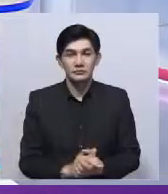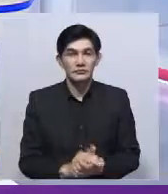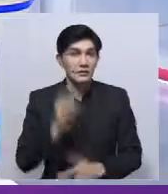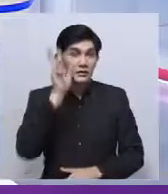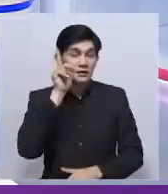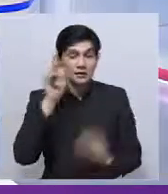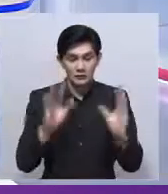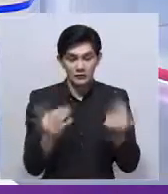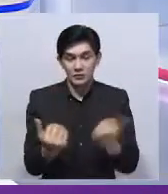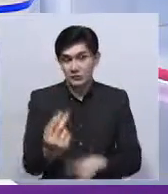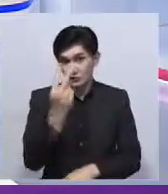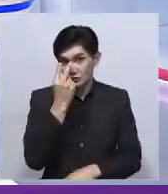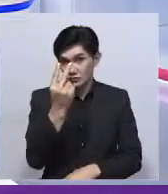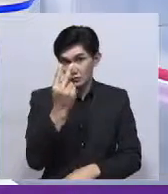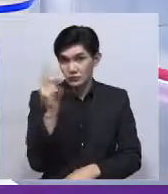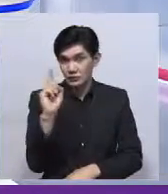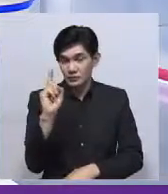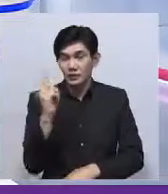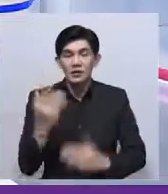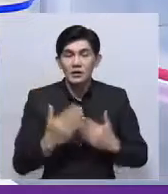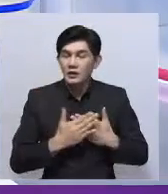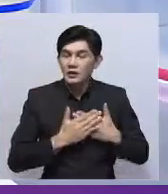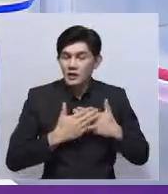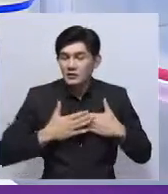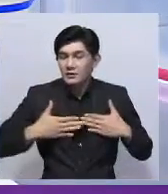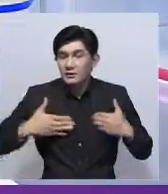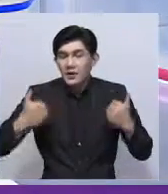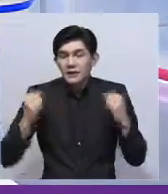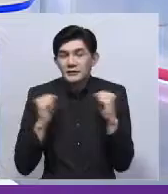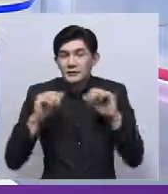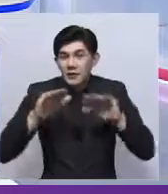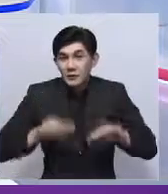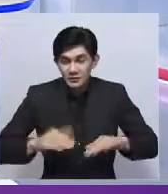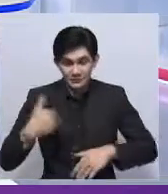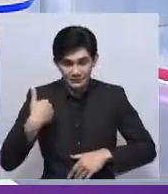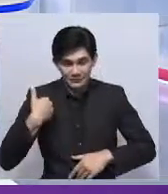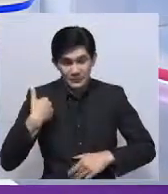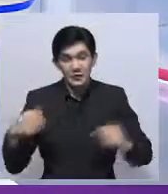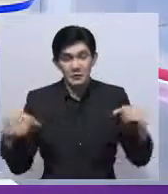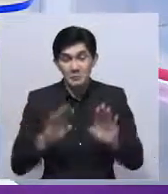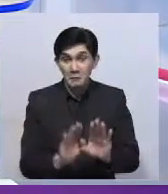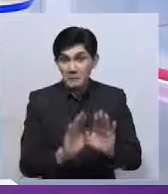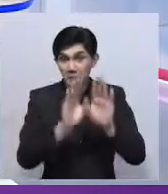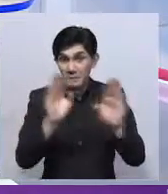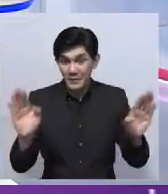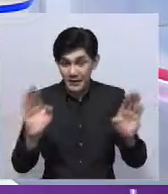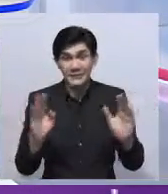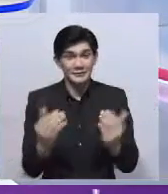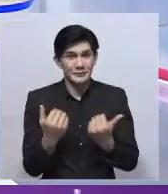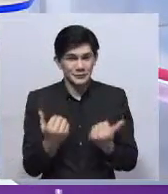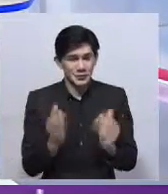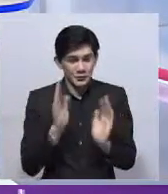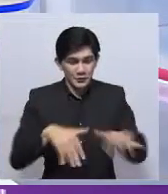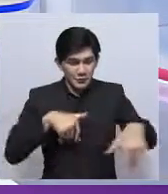ค่ะสุดสัปดาห์แบบนี้นะคะพาคุณผู้ชมไปร่วมงานอุ่นไอรักคลายความหนาวกันก่อนเลยนะคะถึงแม้ว่าเปิดงานมาไม่กี่วันเท่านั้น